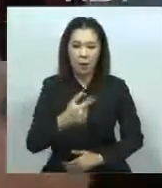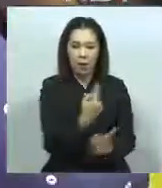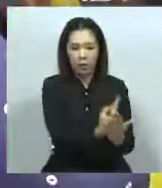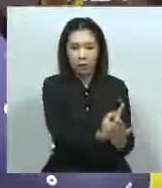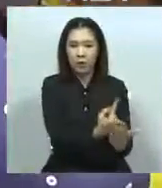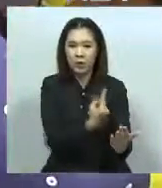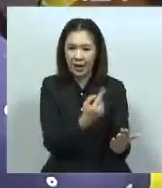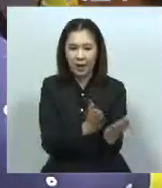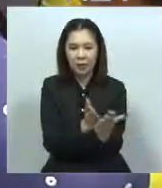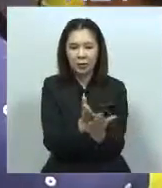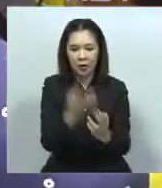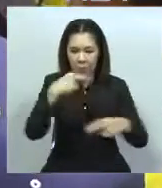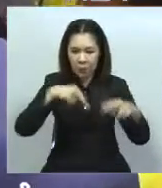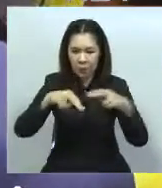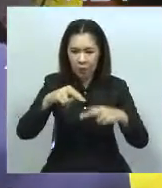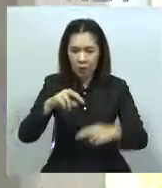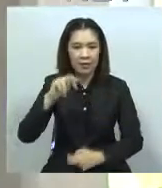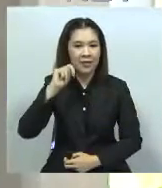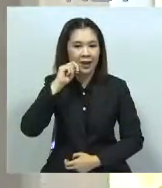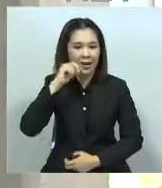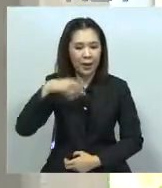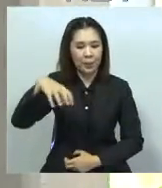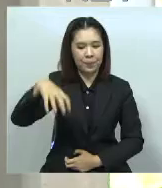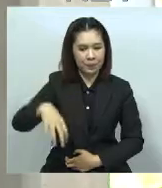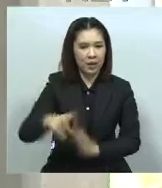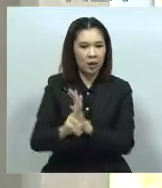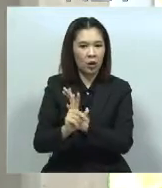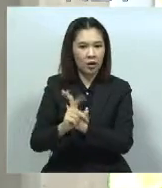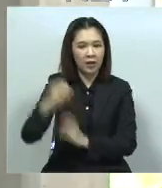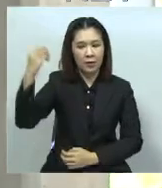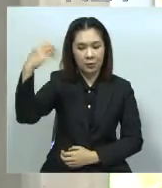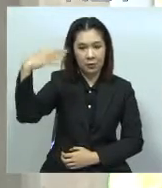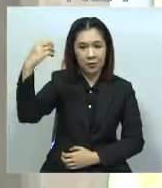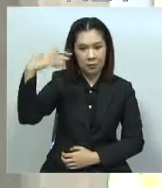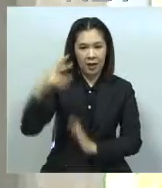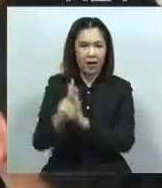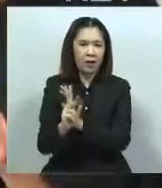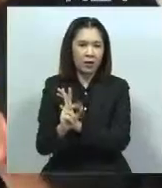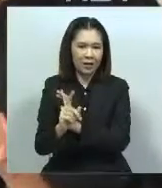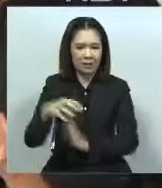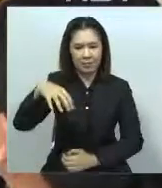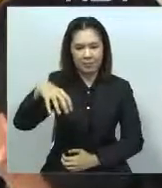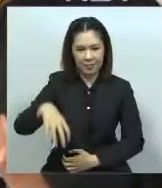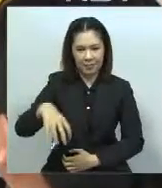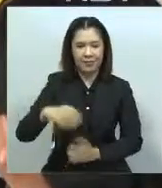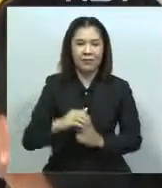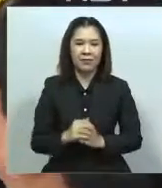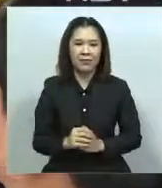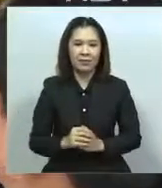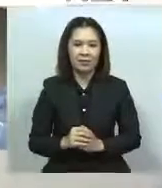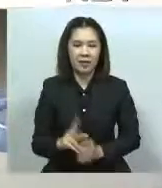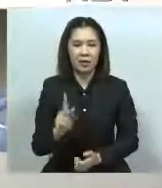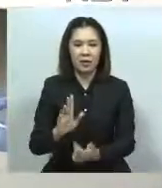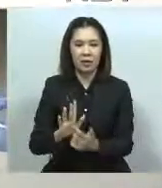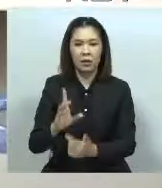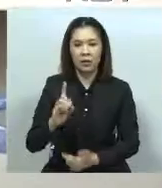องอำเภอน้ำพองการประปาส่วนภูมิภาคจังหวัดขอนแก่นการไฟฟ้าส่วนภูมิภาคจังหวัดขอนแก่นทางเทศบาลตำบลกุดน้ำ